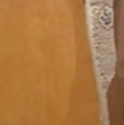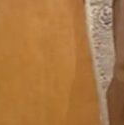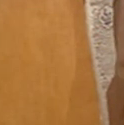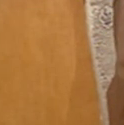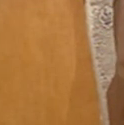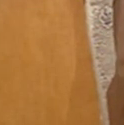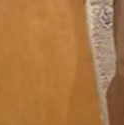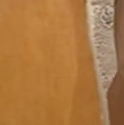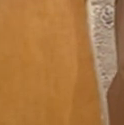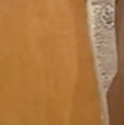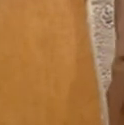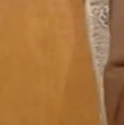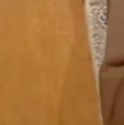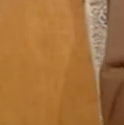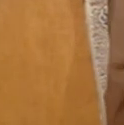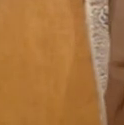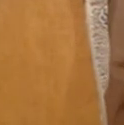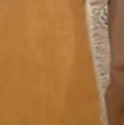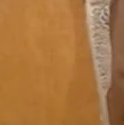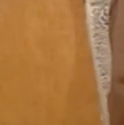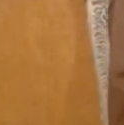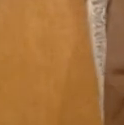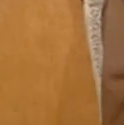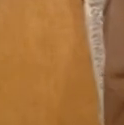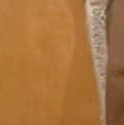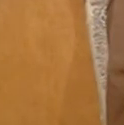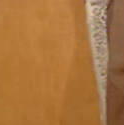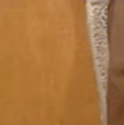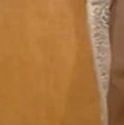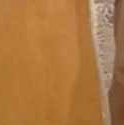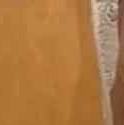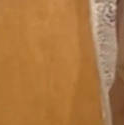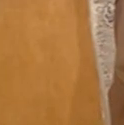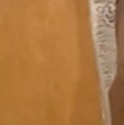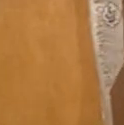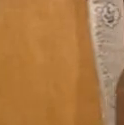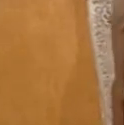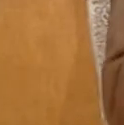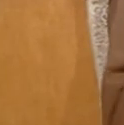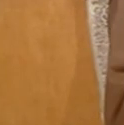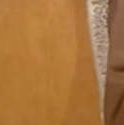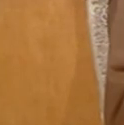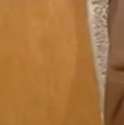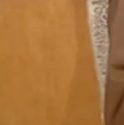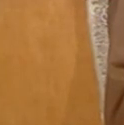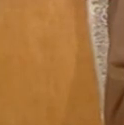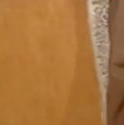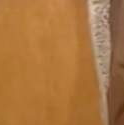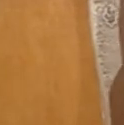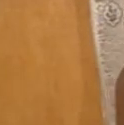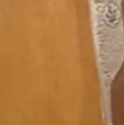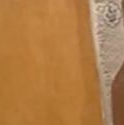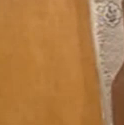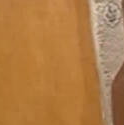ويكفضل إيه باش هذه فاز المحبة ربي إلى قد ينفق الشيء إذا شيك سواس كزاف المحبة ربي سبحانه إيه